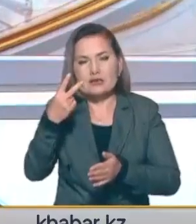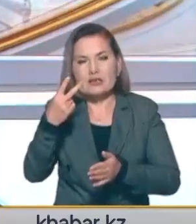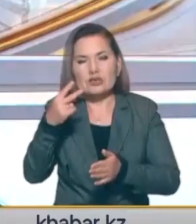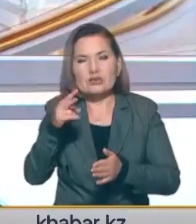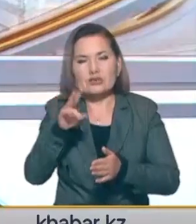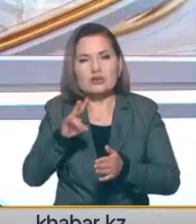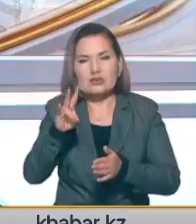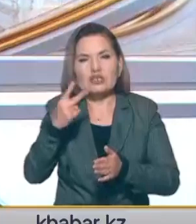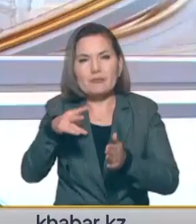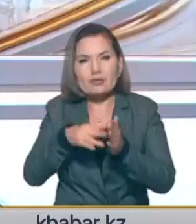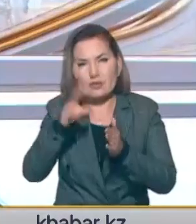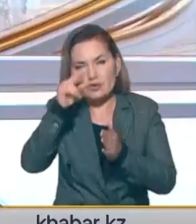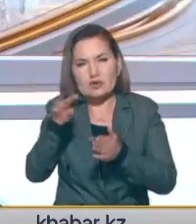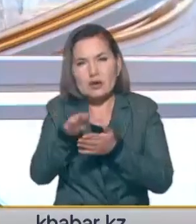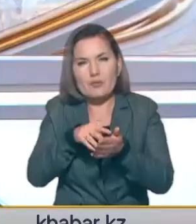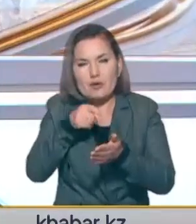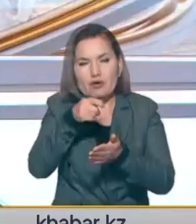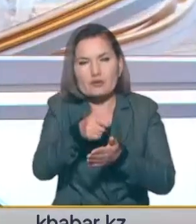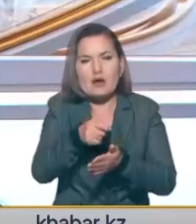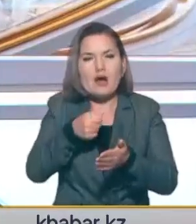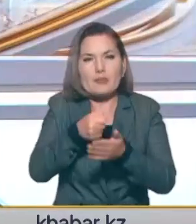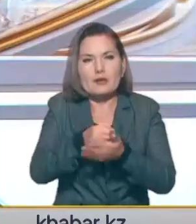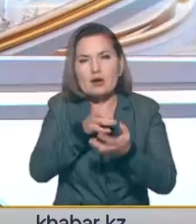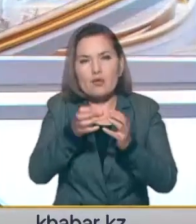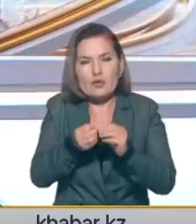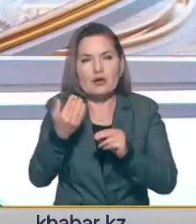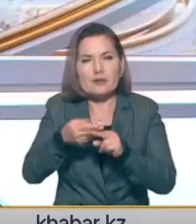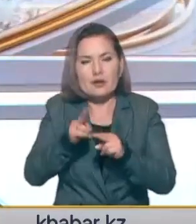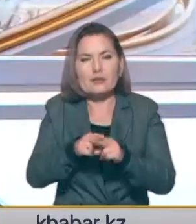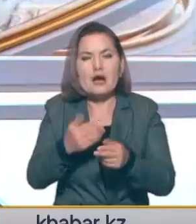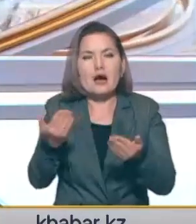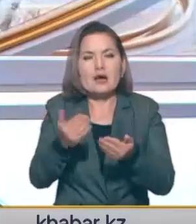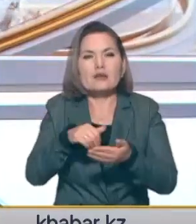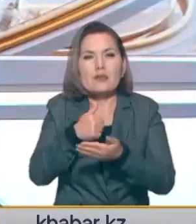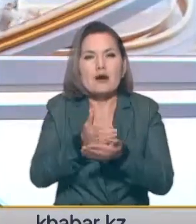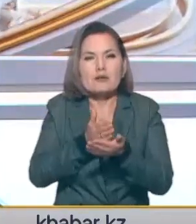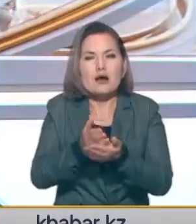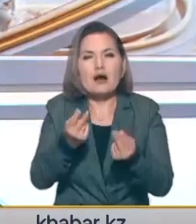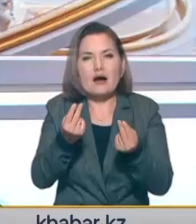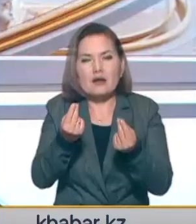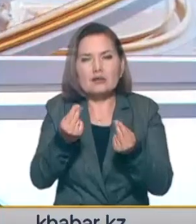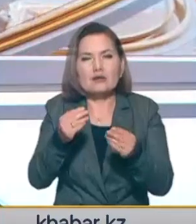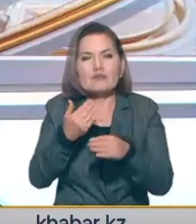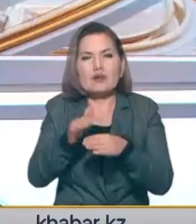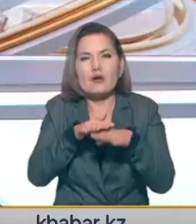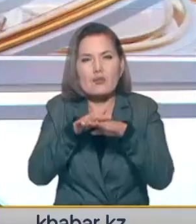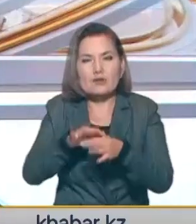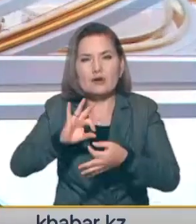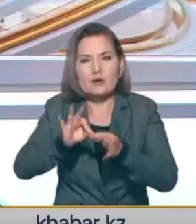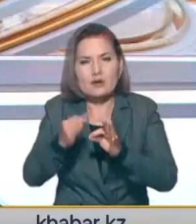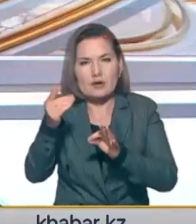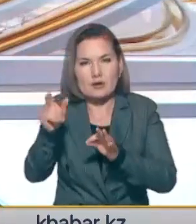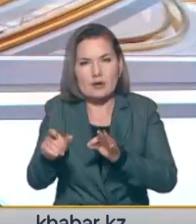дейін қабылданады. Биыл 5 бағытта басымдық бар. Ол қандай бағыт, қанша грант бөлінеді? Тілшіміз